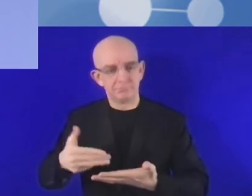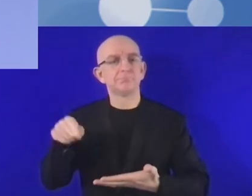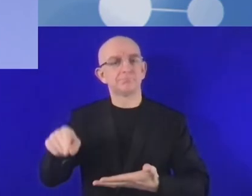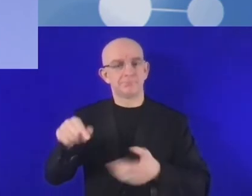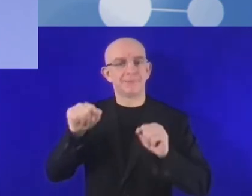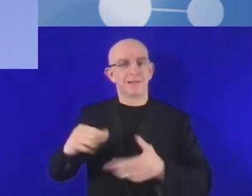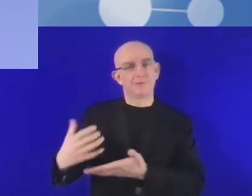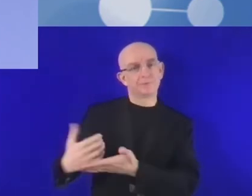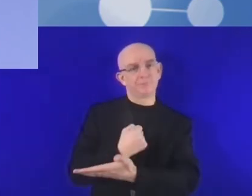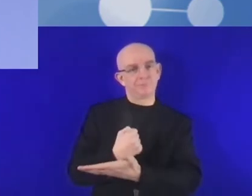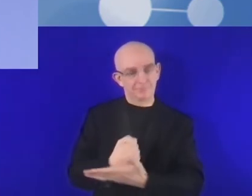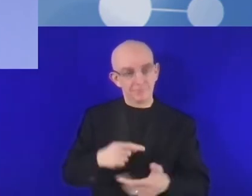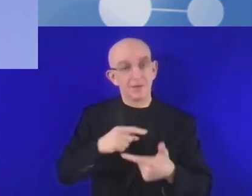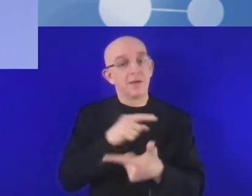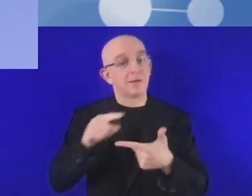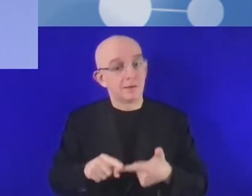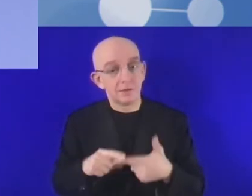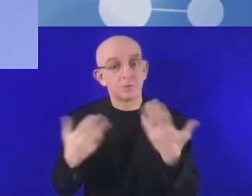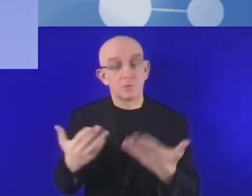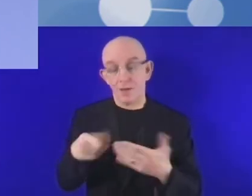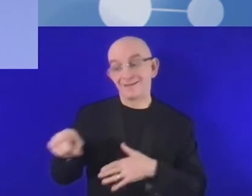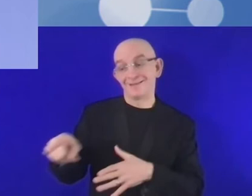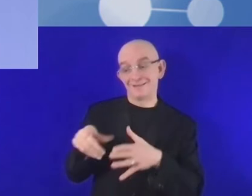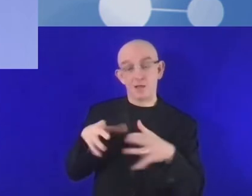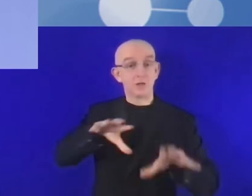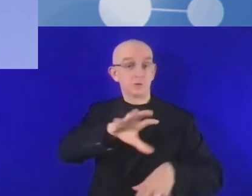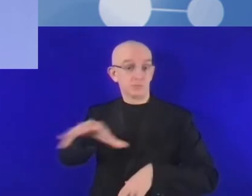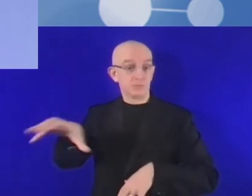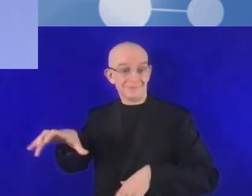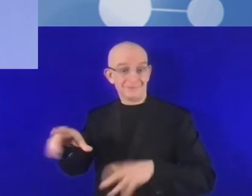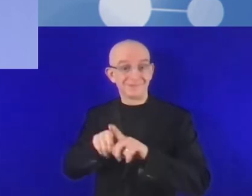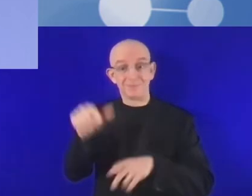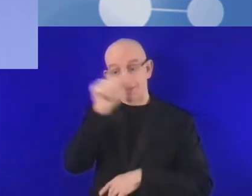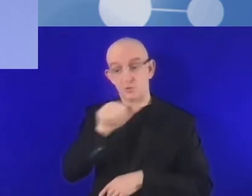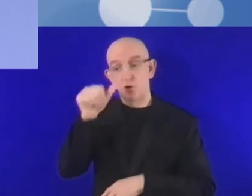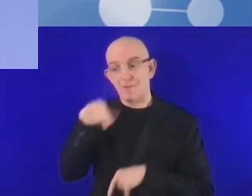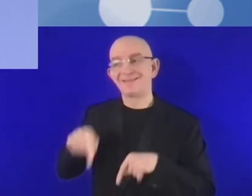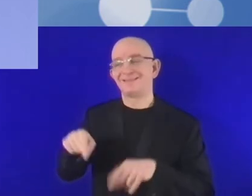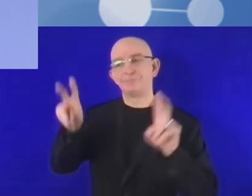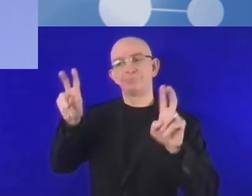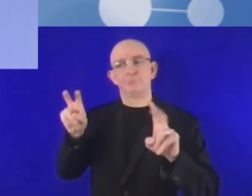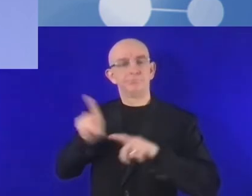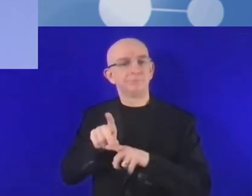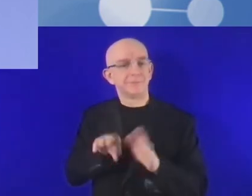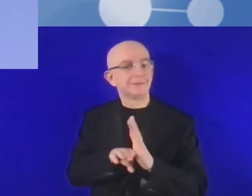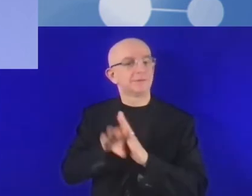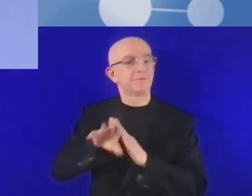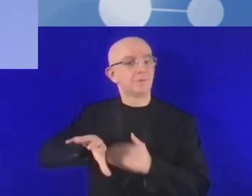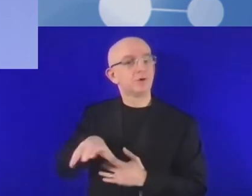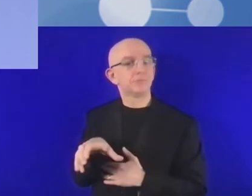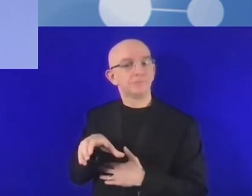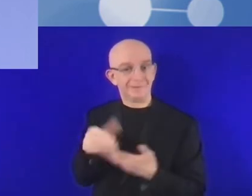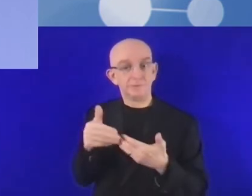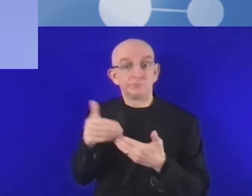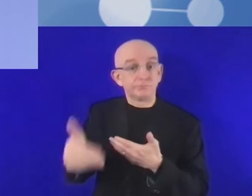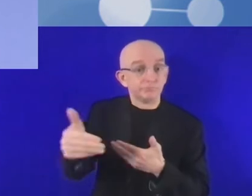塞俄比亚是这样的一个国家，他们有很有限的一个基建的支持和